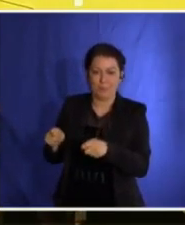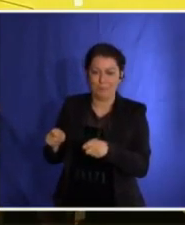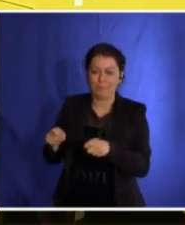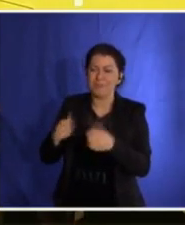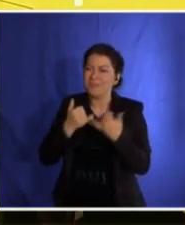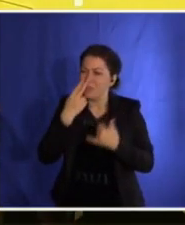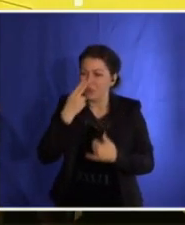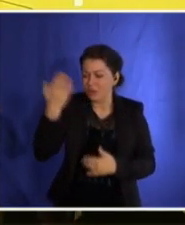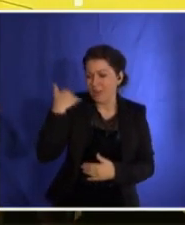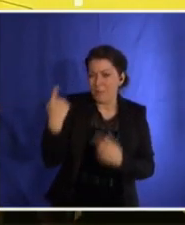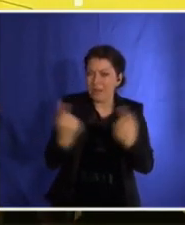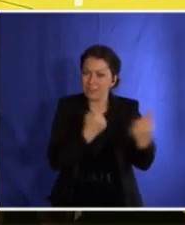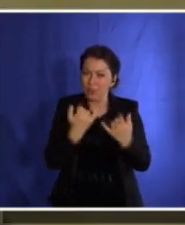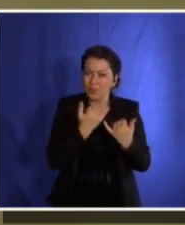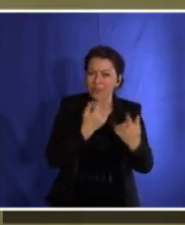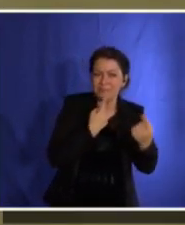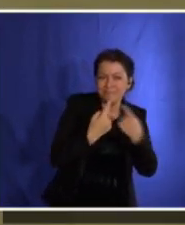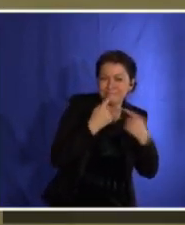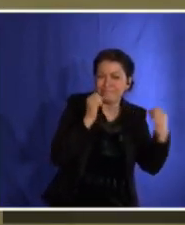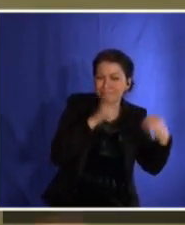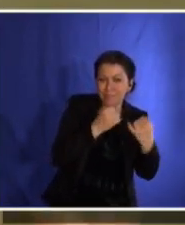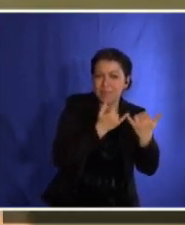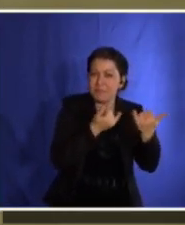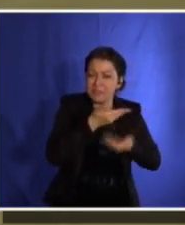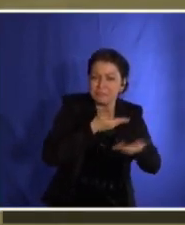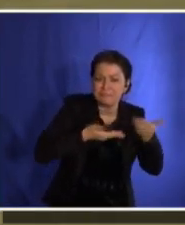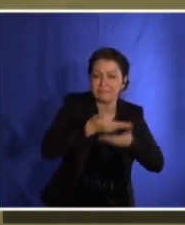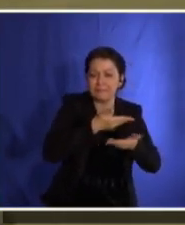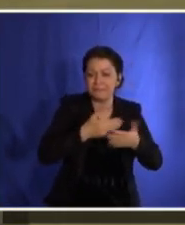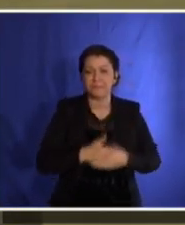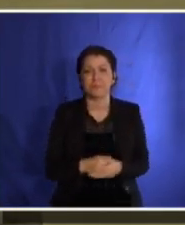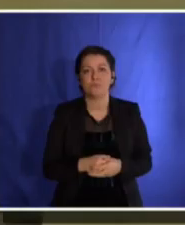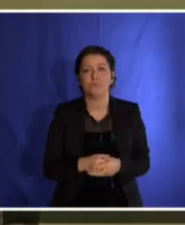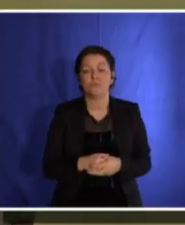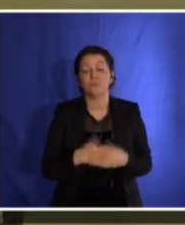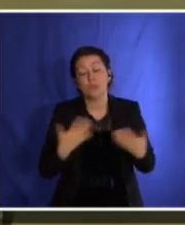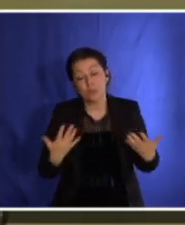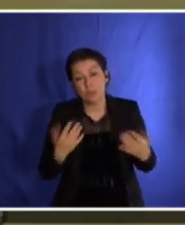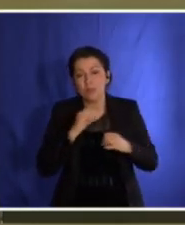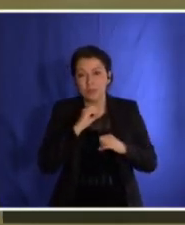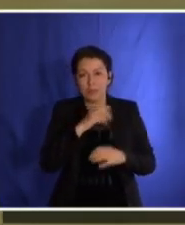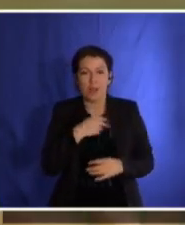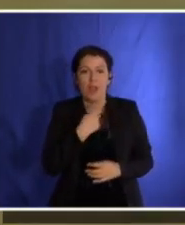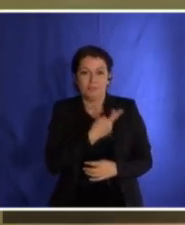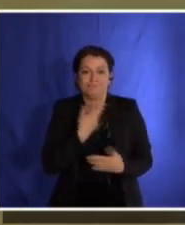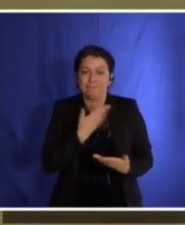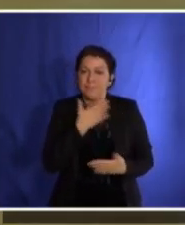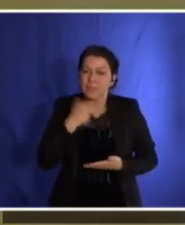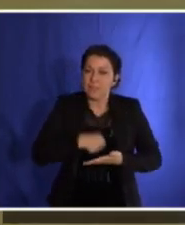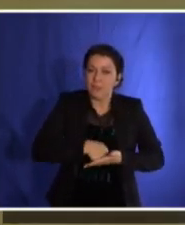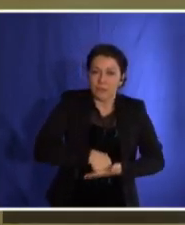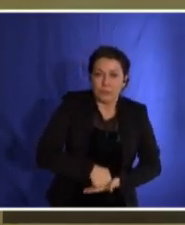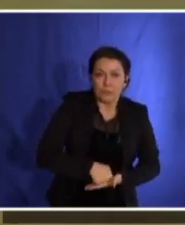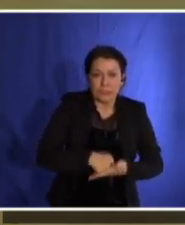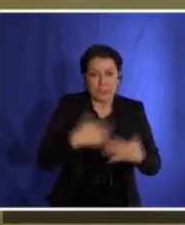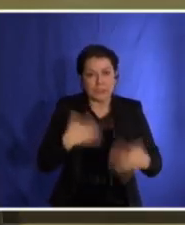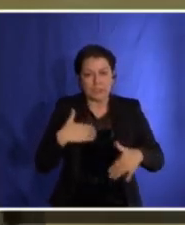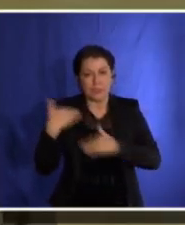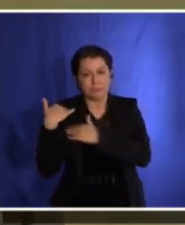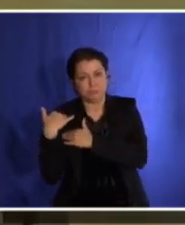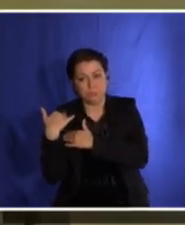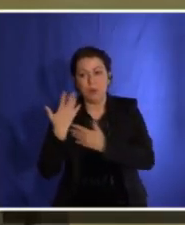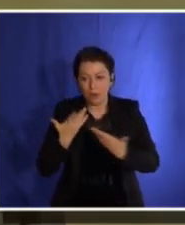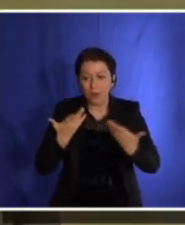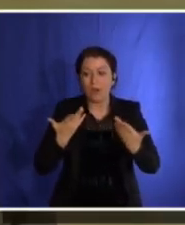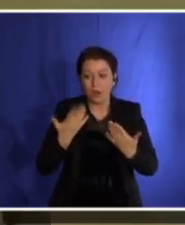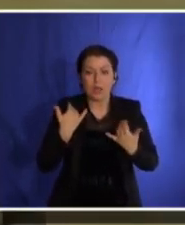da abgestimmt? Naja, wir haben einfach einen irrsinnigen Druck erlebt, weil heute ist das ja als etwas Positives,